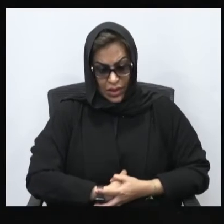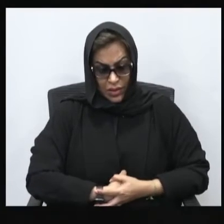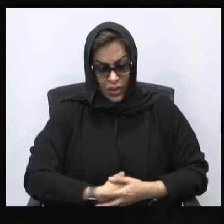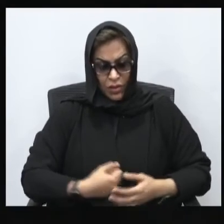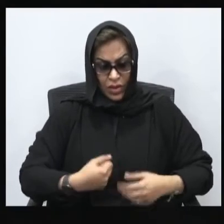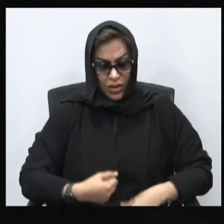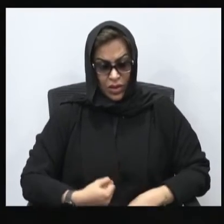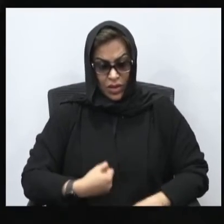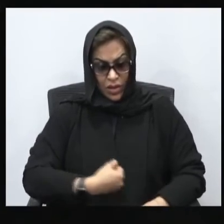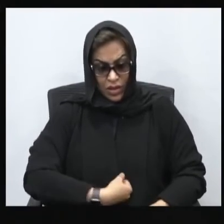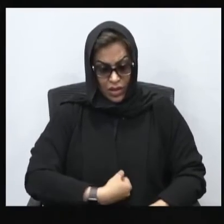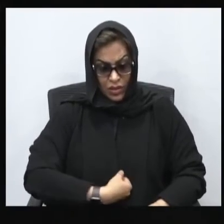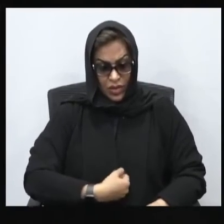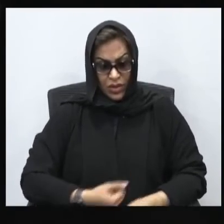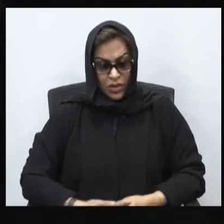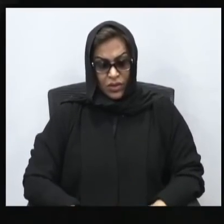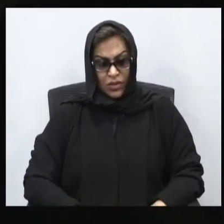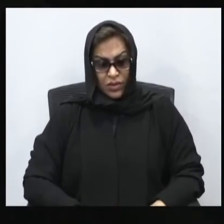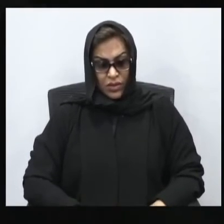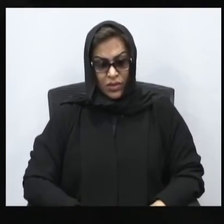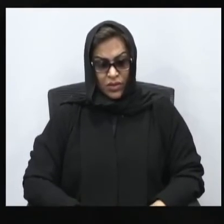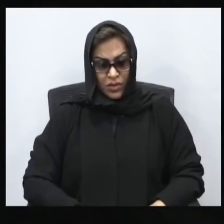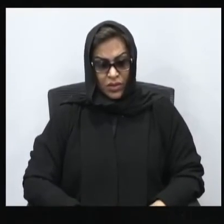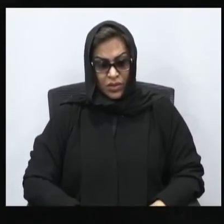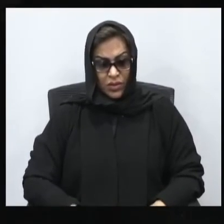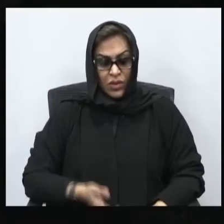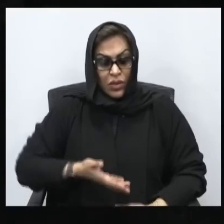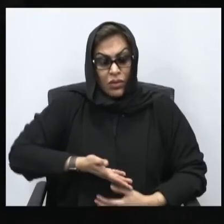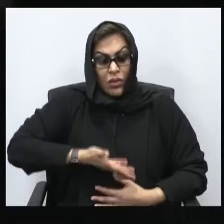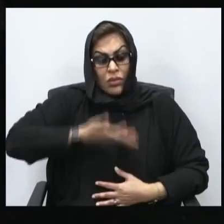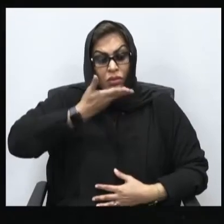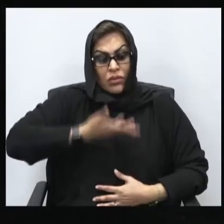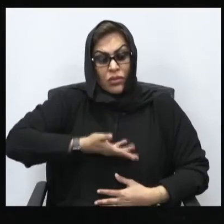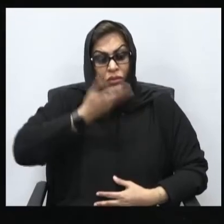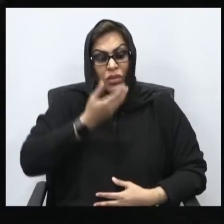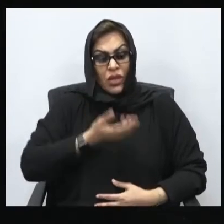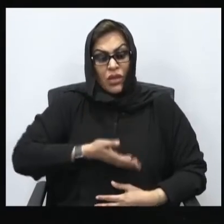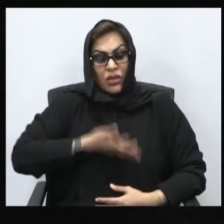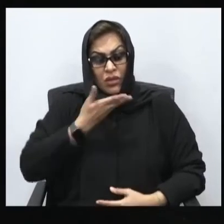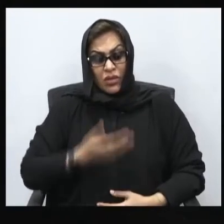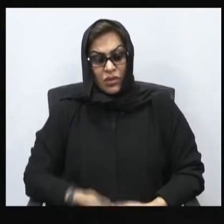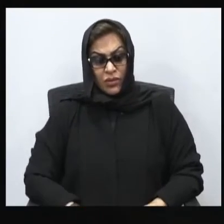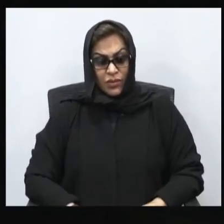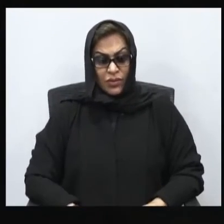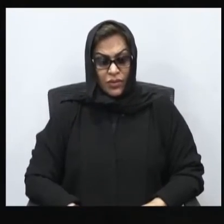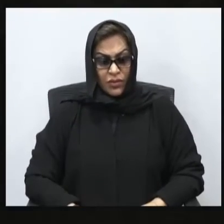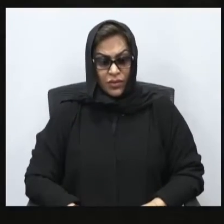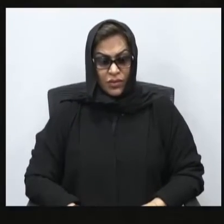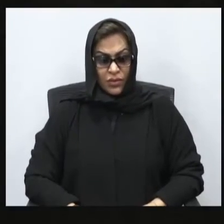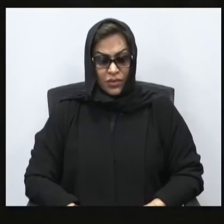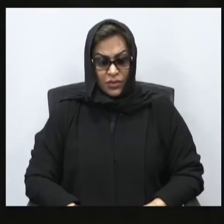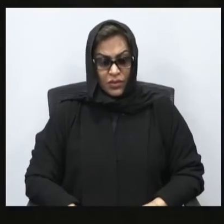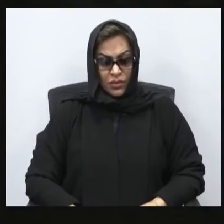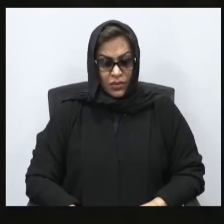بهذا الشكل الى الاعلى حتى هو يقوم بعمليه دفع انا ادفع مين الان ادفع